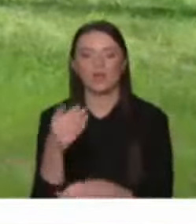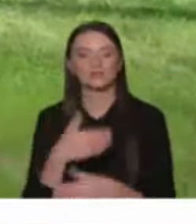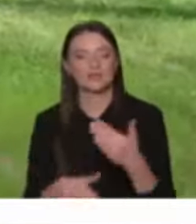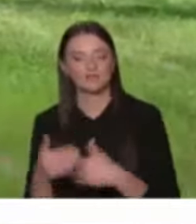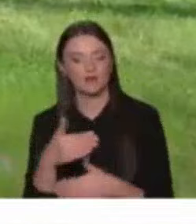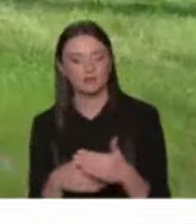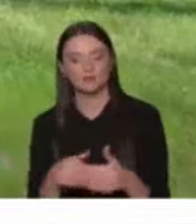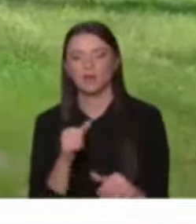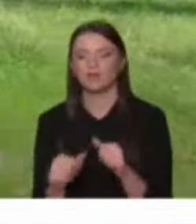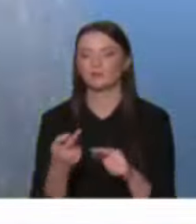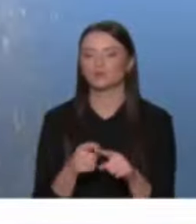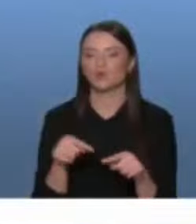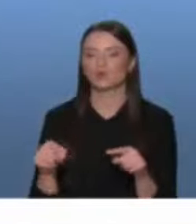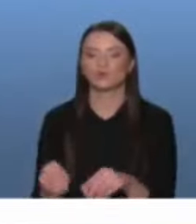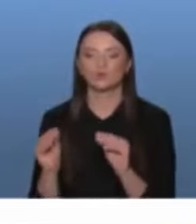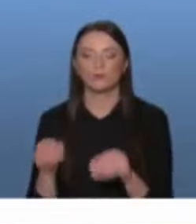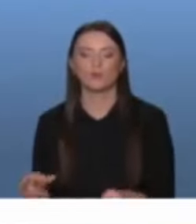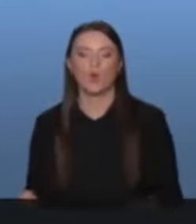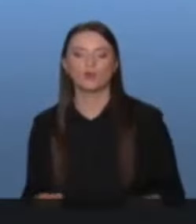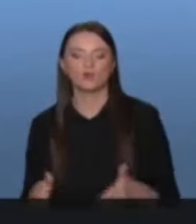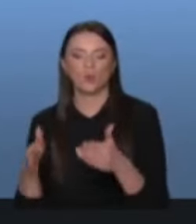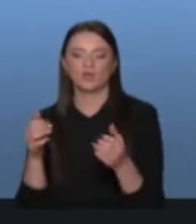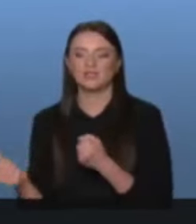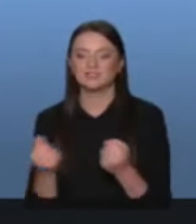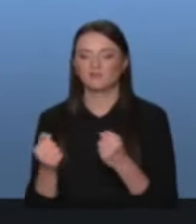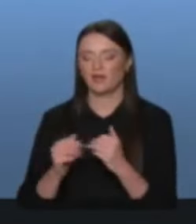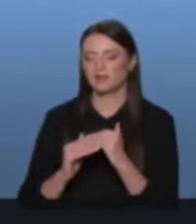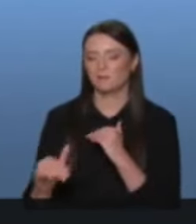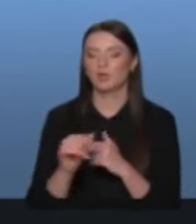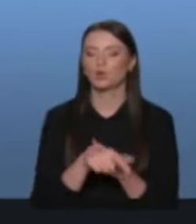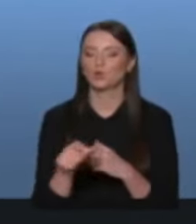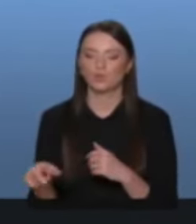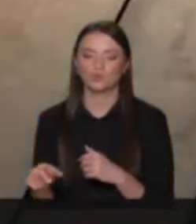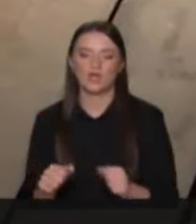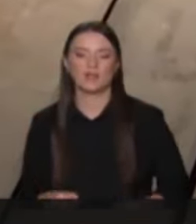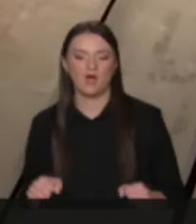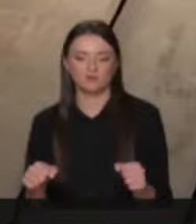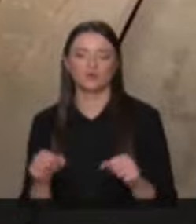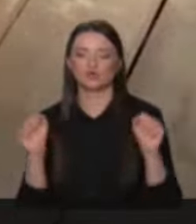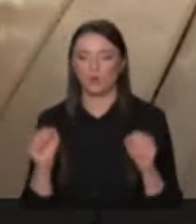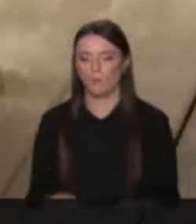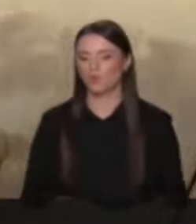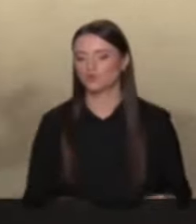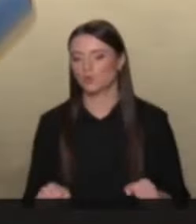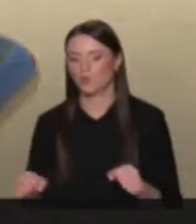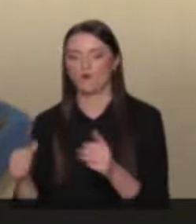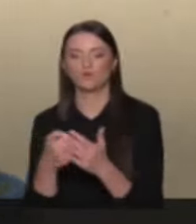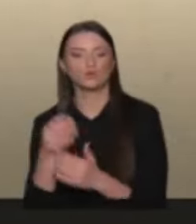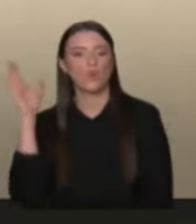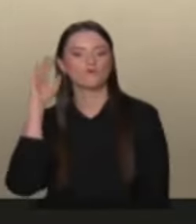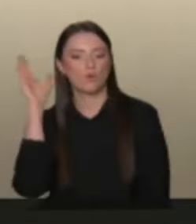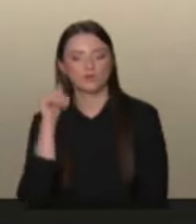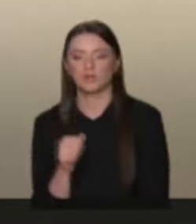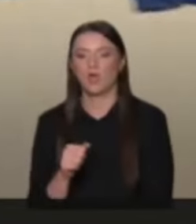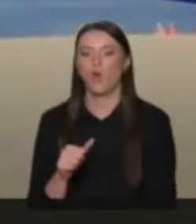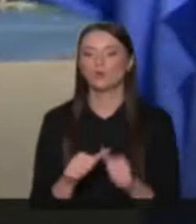От, крім цього, тут проклали доріжки із твердим покриттям, і люди на візочках можуть проїхати до води.